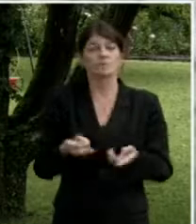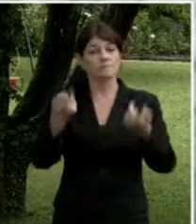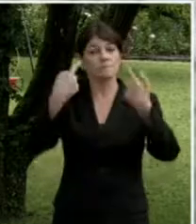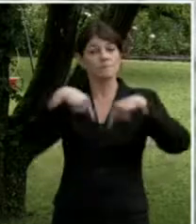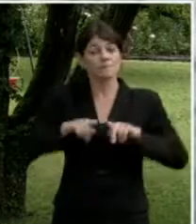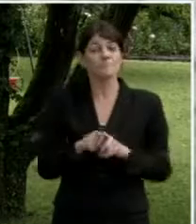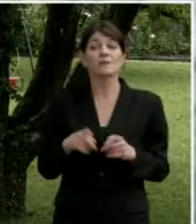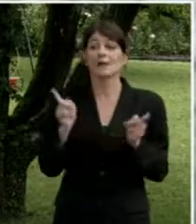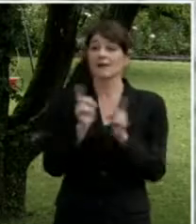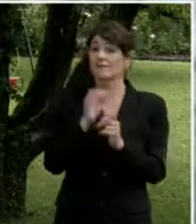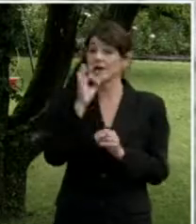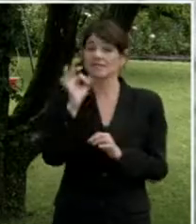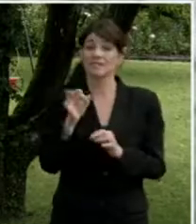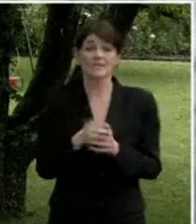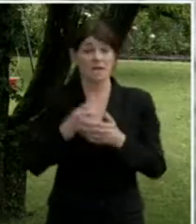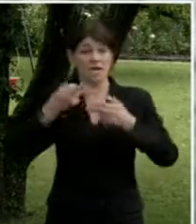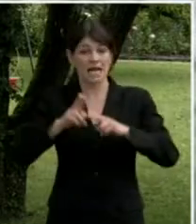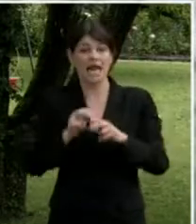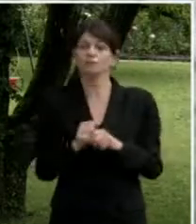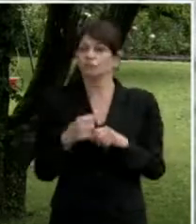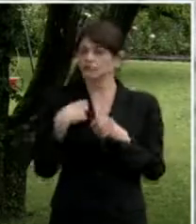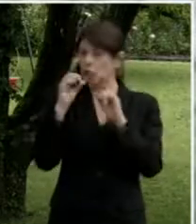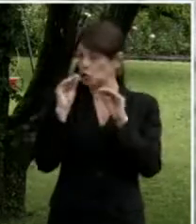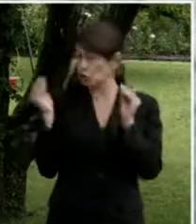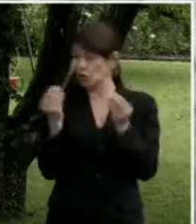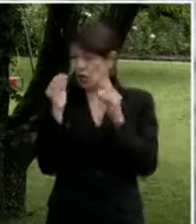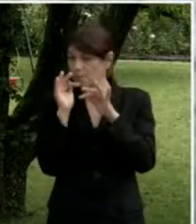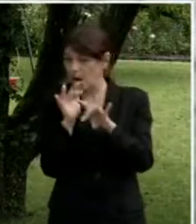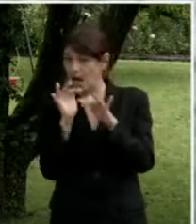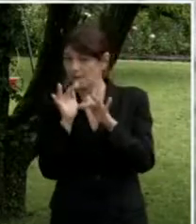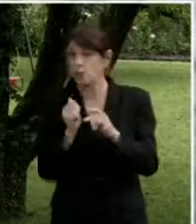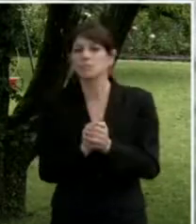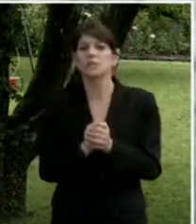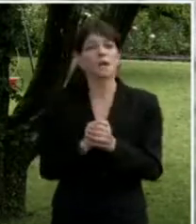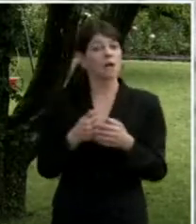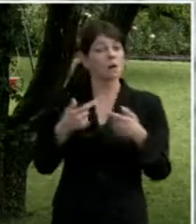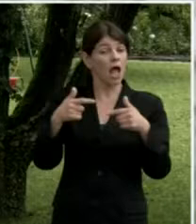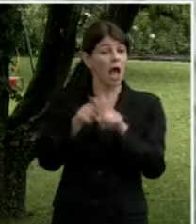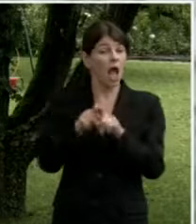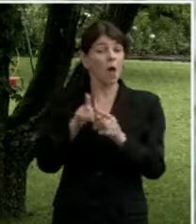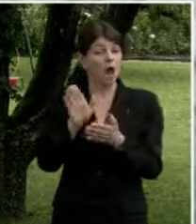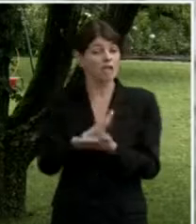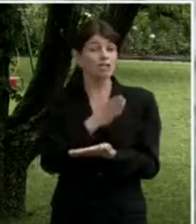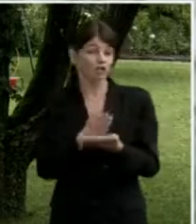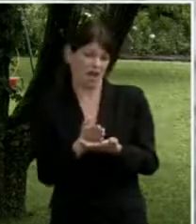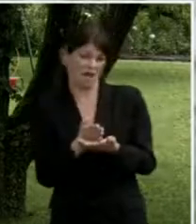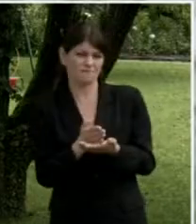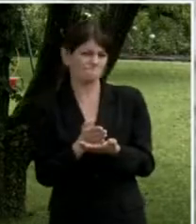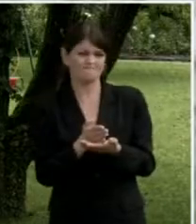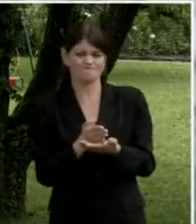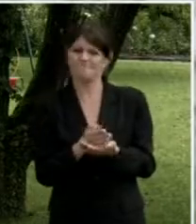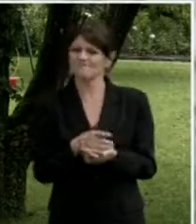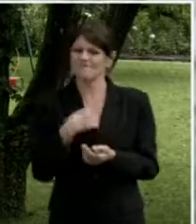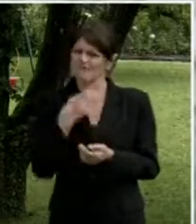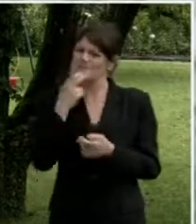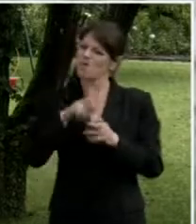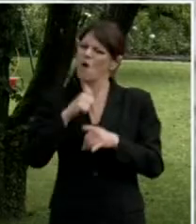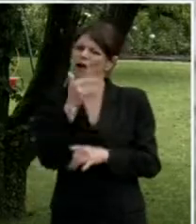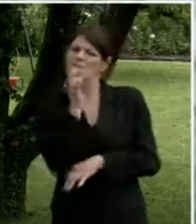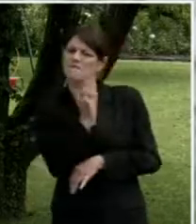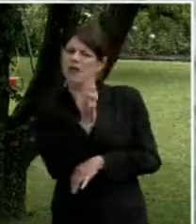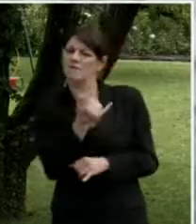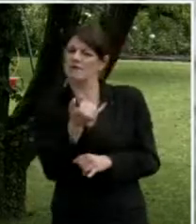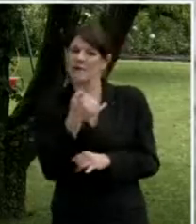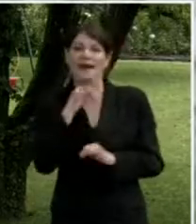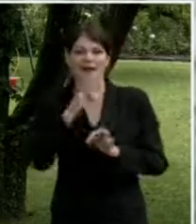das Initiativrecht das Geschehen beeinflussen können oder Entscheide über das Referendumsrecht hinterfragen zu